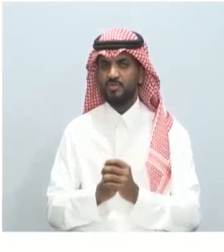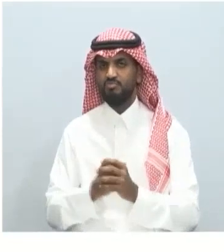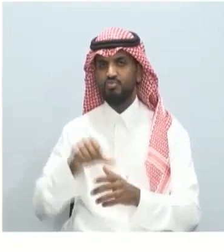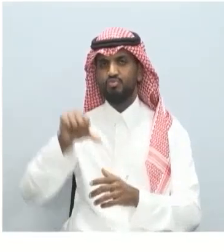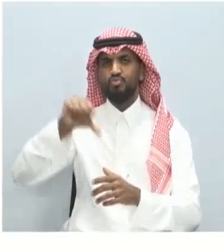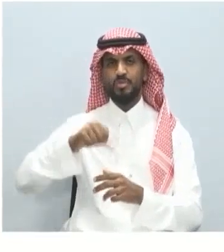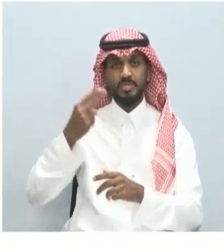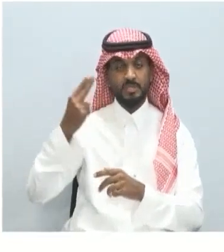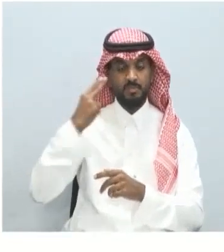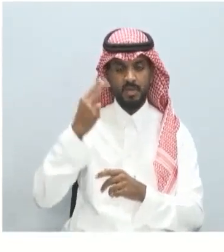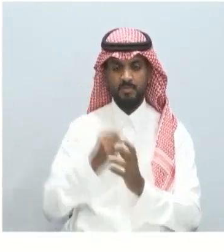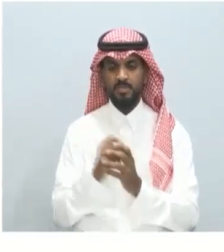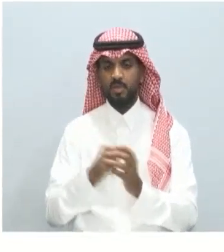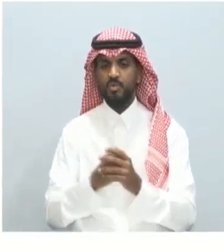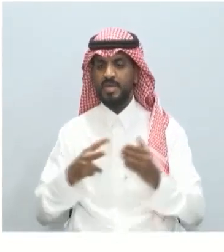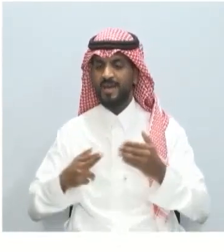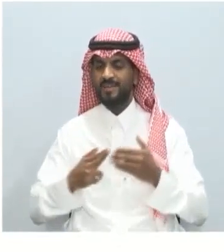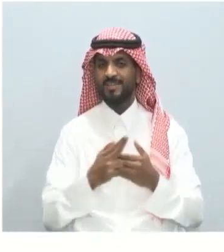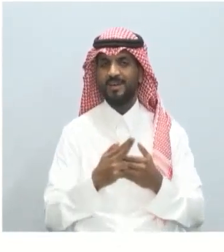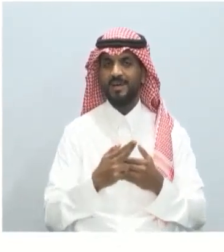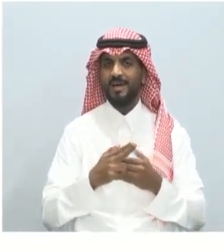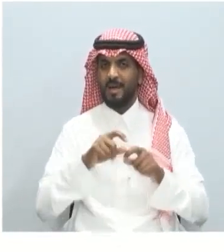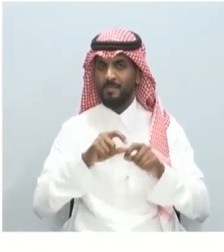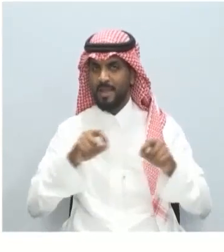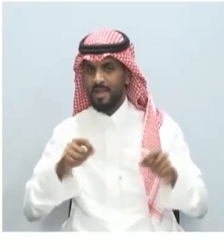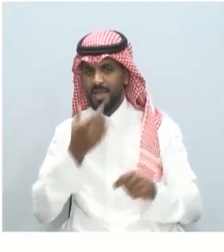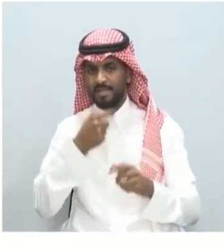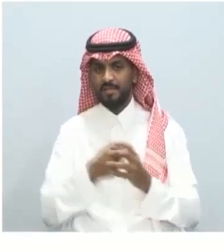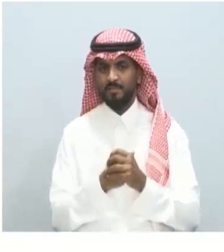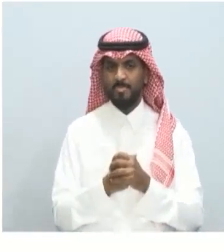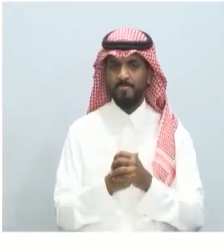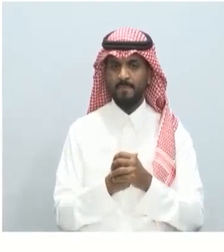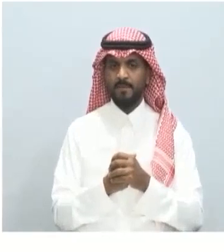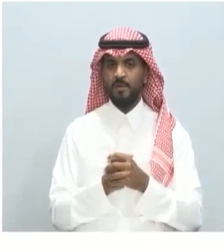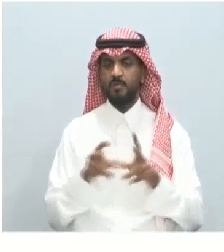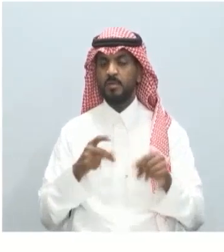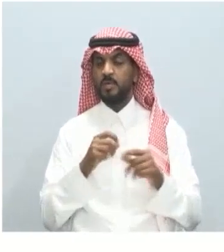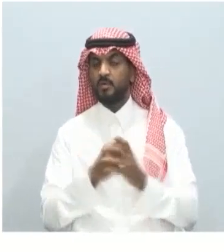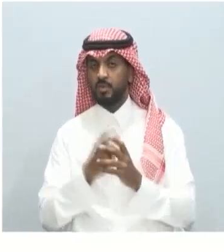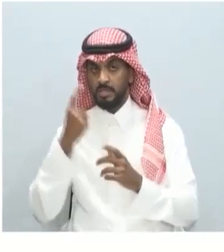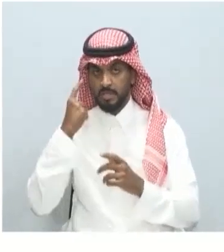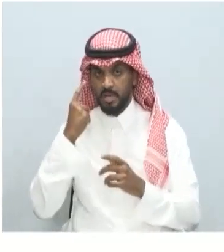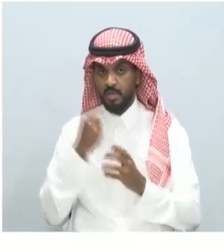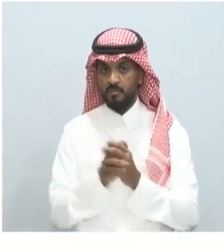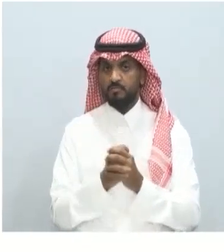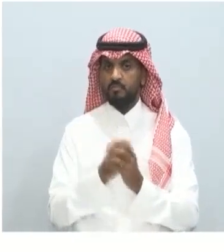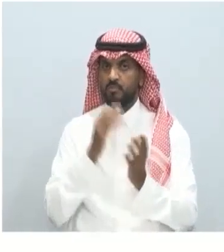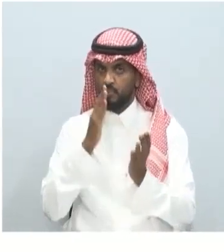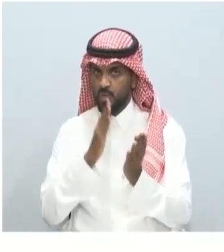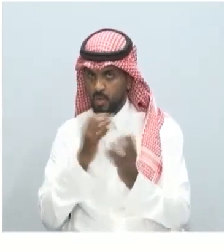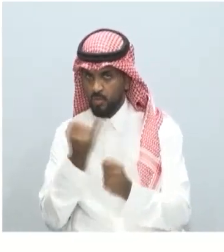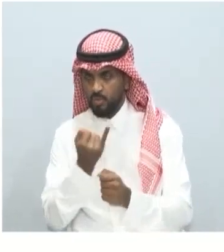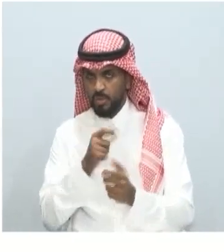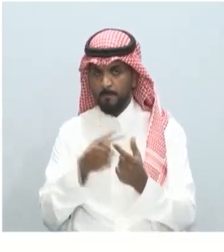الاستماع ما جعله يقطع حبل الحديث ومثلما يكون الاصغاء ضروريا بين الناس